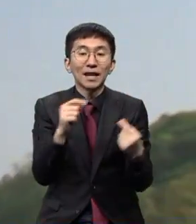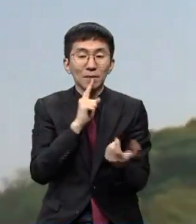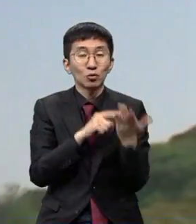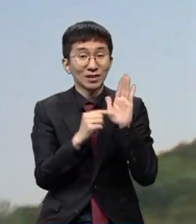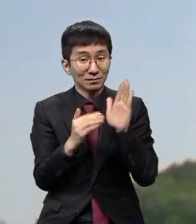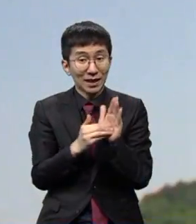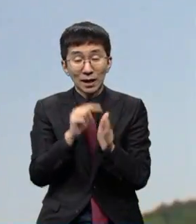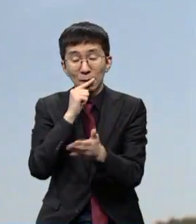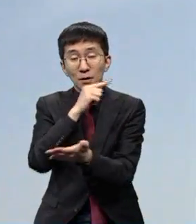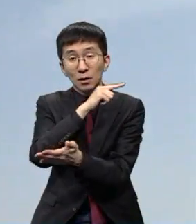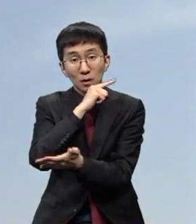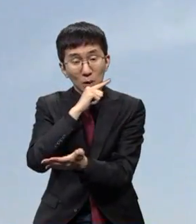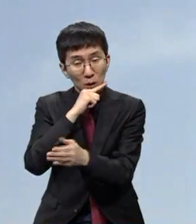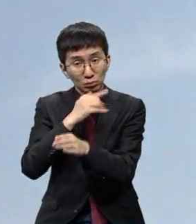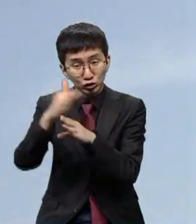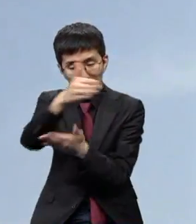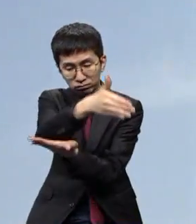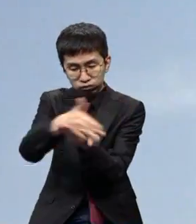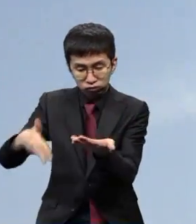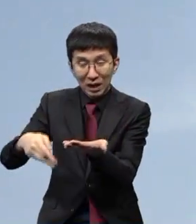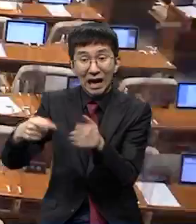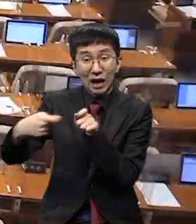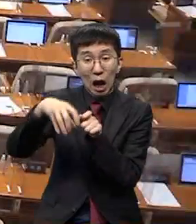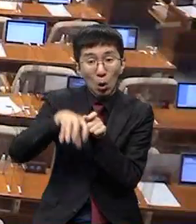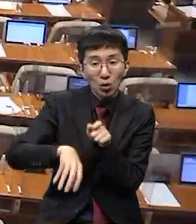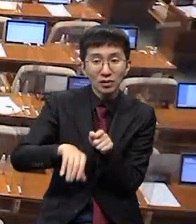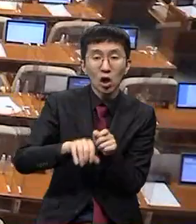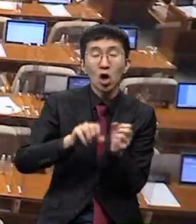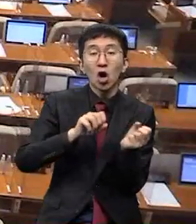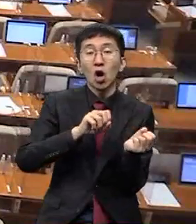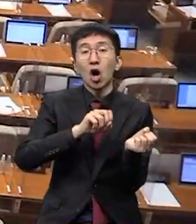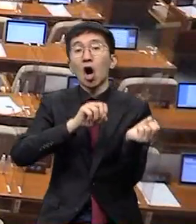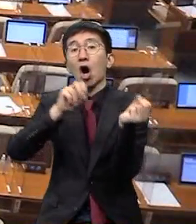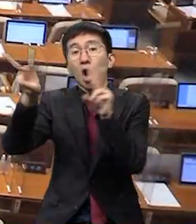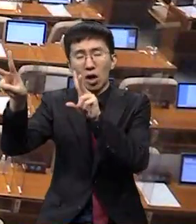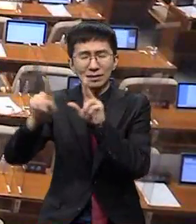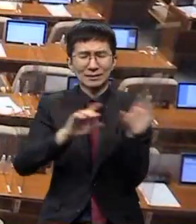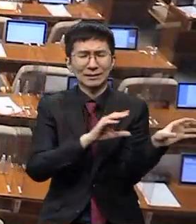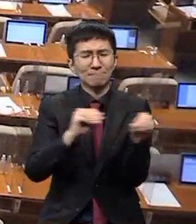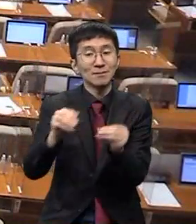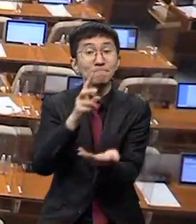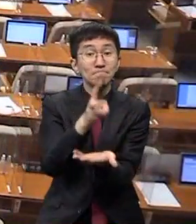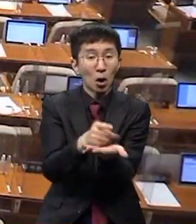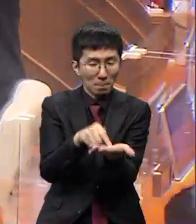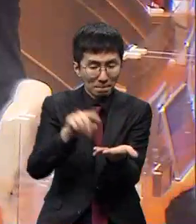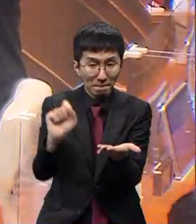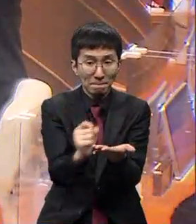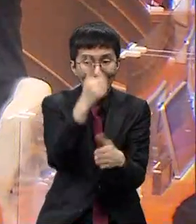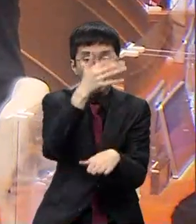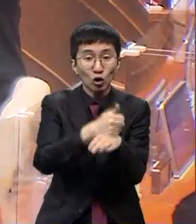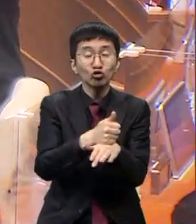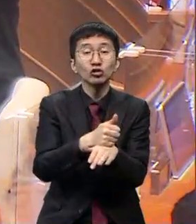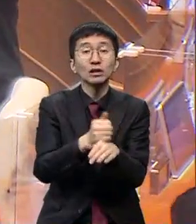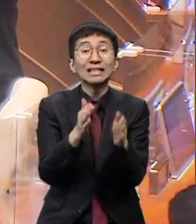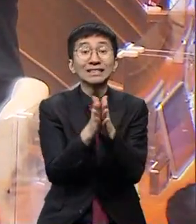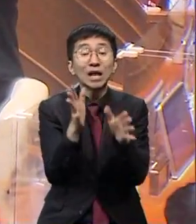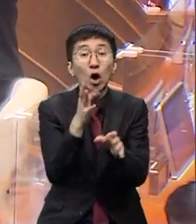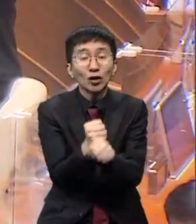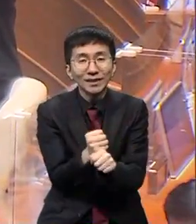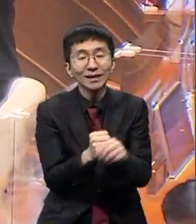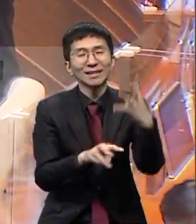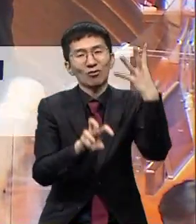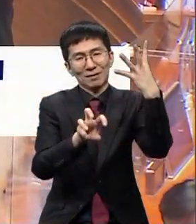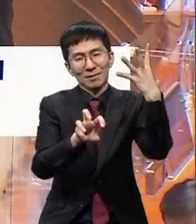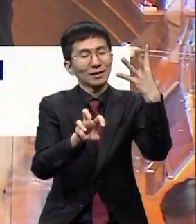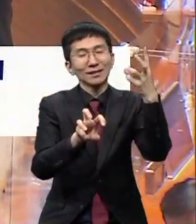경우 3년 이하의 징역이나 벌금형에 처하도록 한 대북전단 금지법이 오는 30일부터 시행에 들어간다면서 이